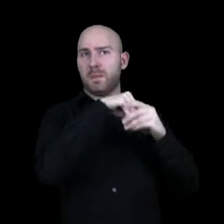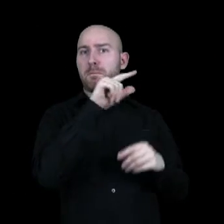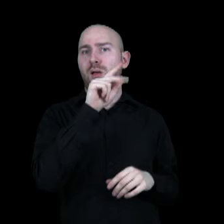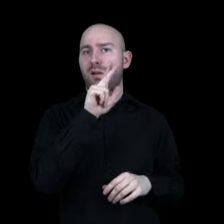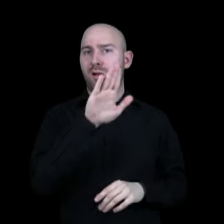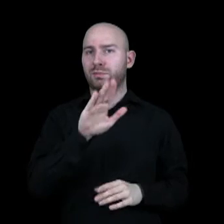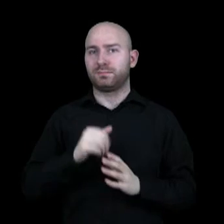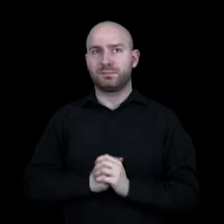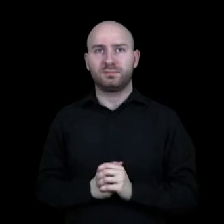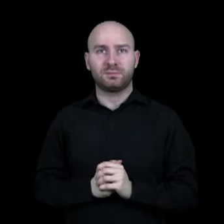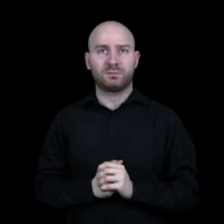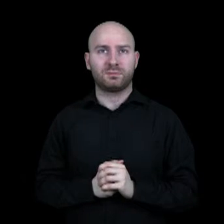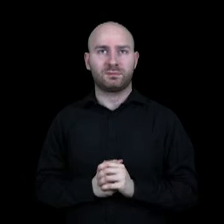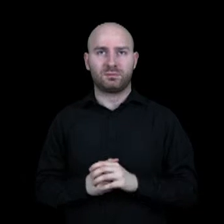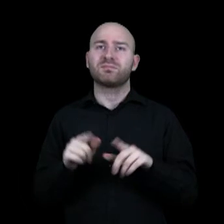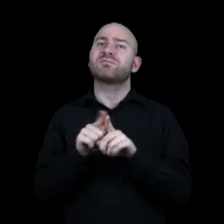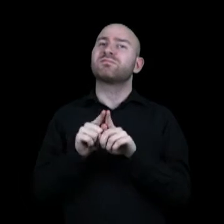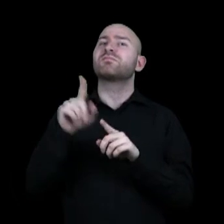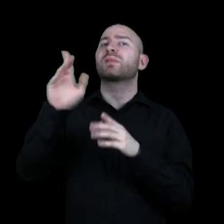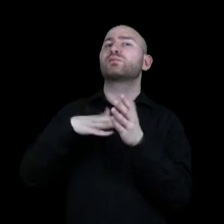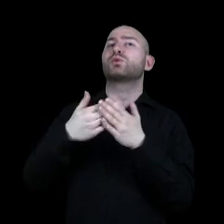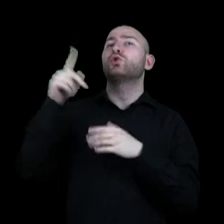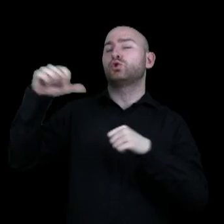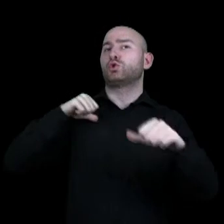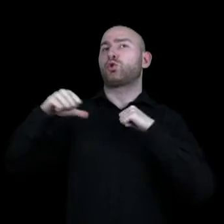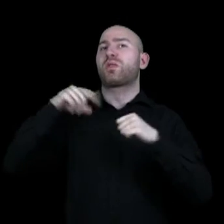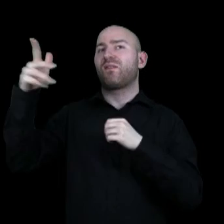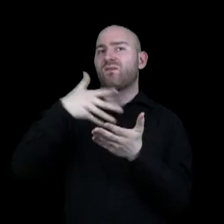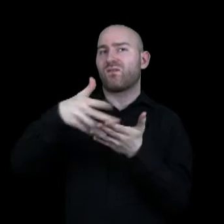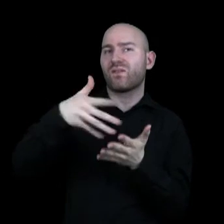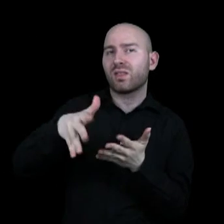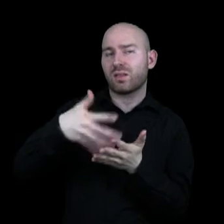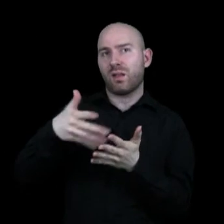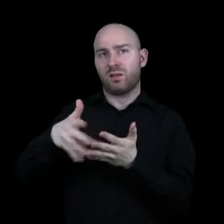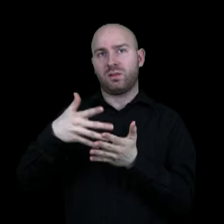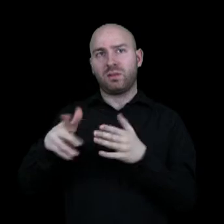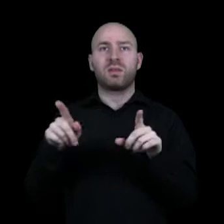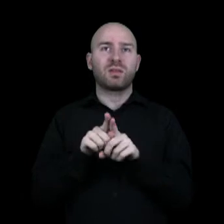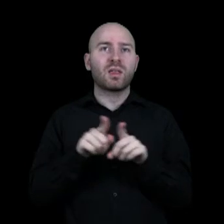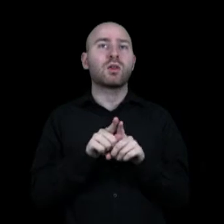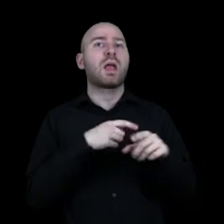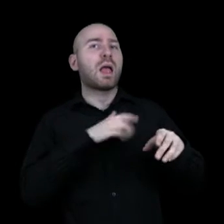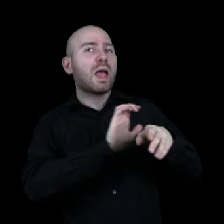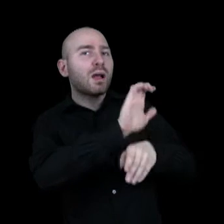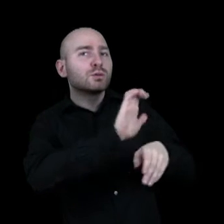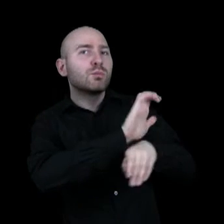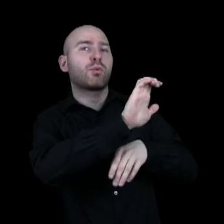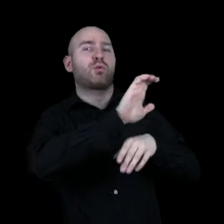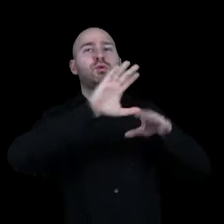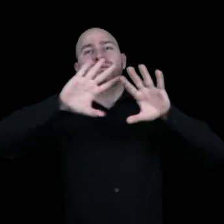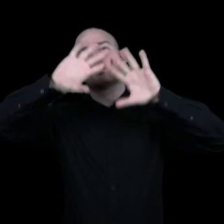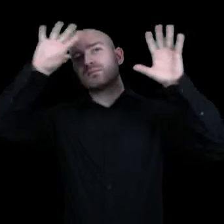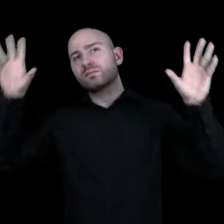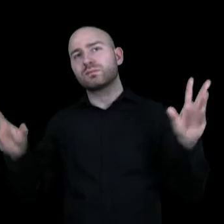na nowe domy. Mamy też wydatki rządowe, R jak rządowe i eksport netto, co